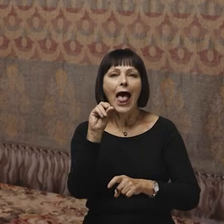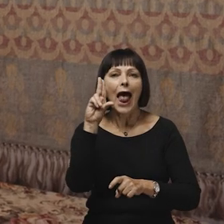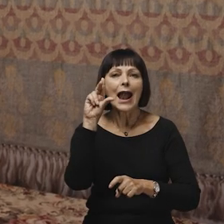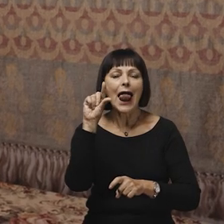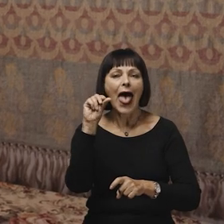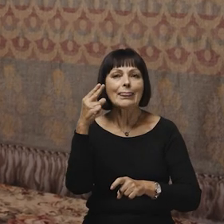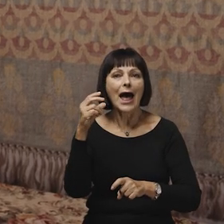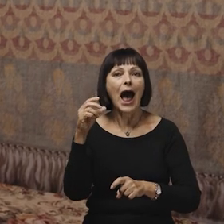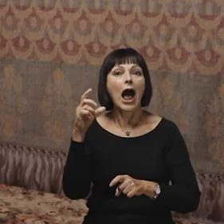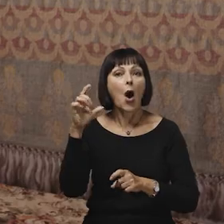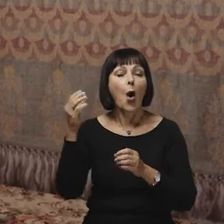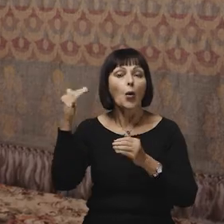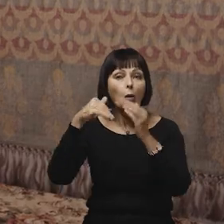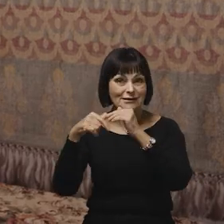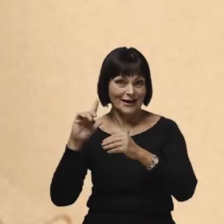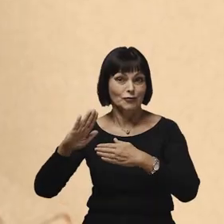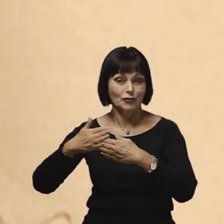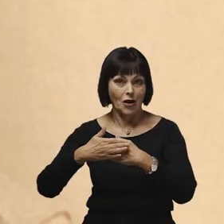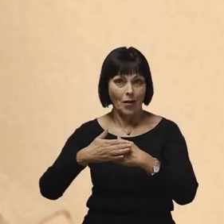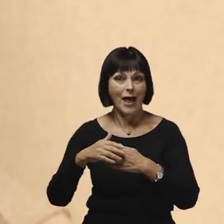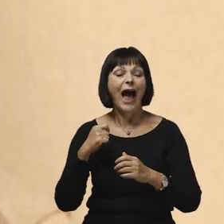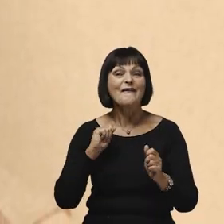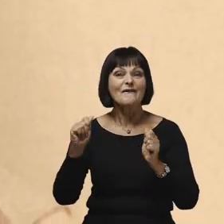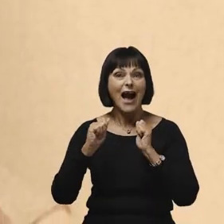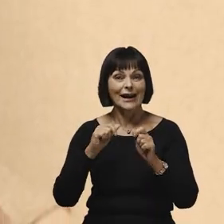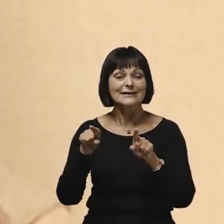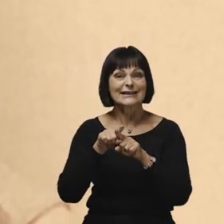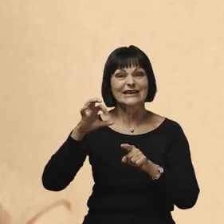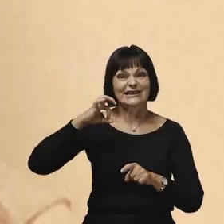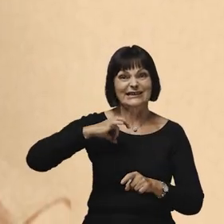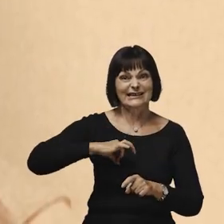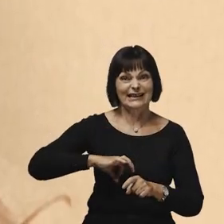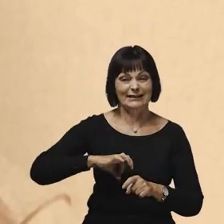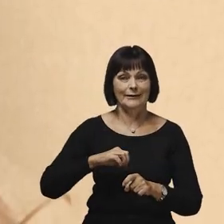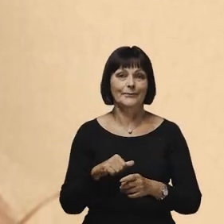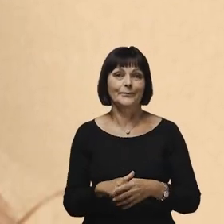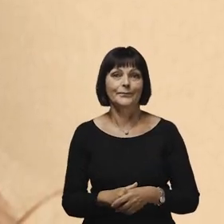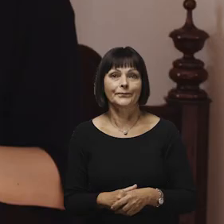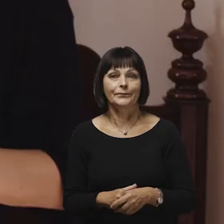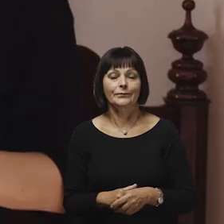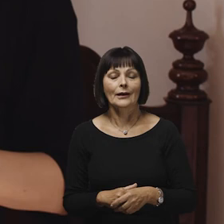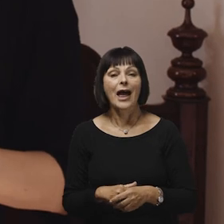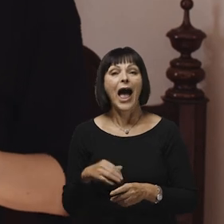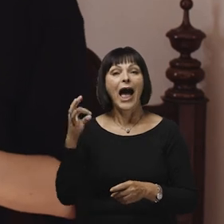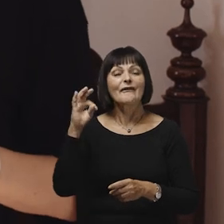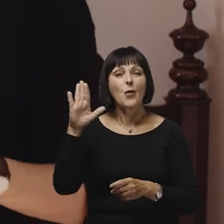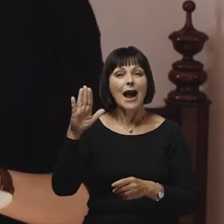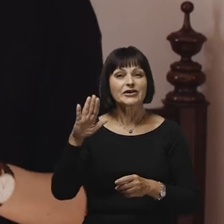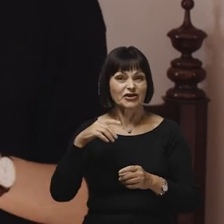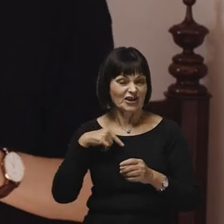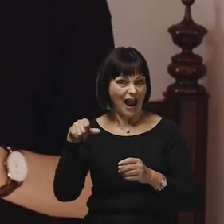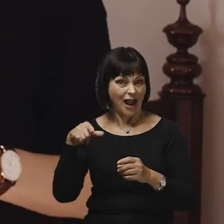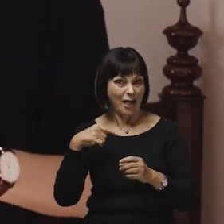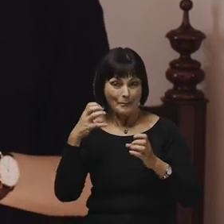Emilia Jaszowska. Wakacje w Kąśnej miał także spędzić Alfred, jedyny syn Paderewskiego. Właściciel majątku